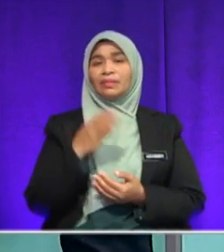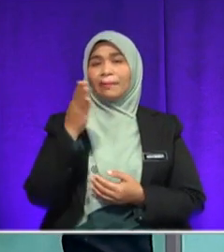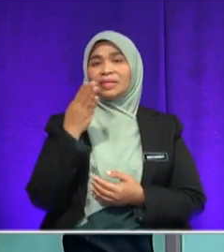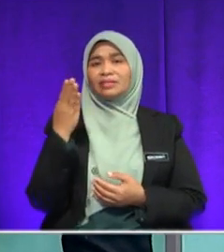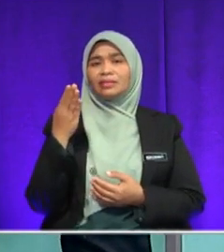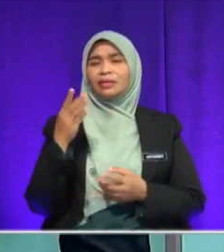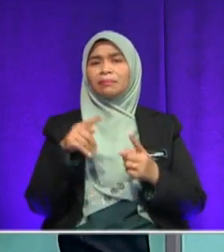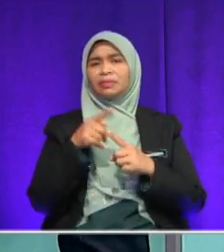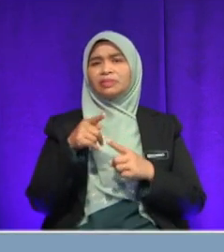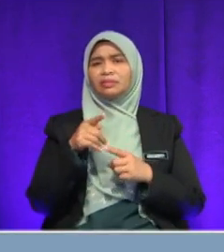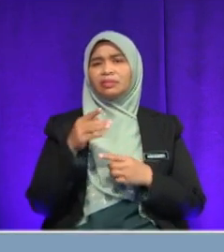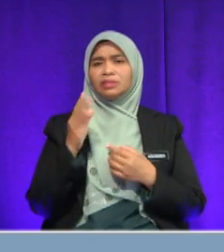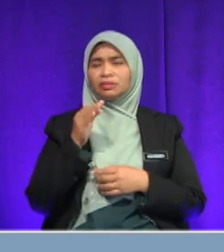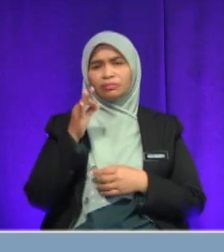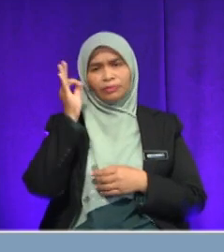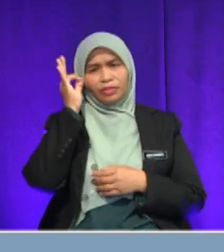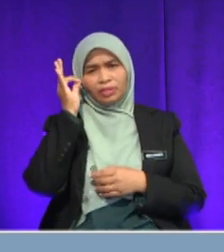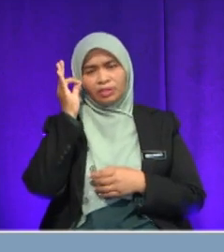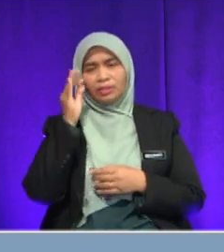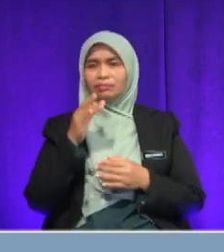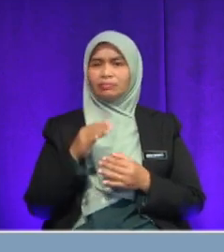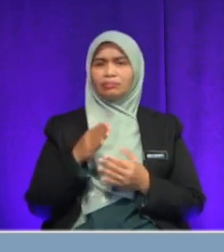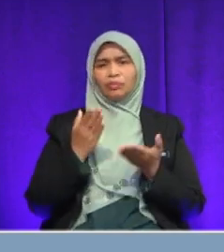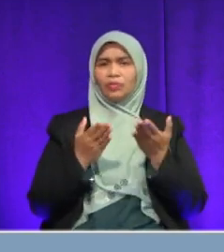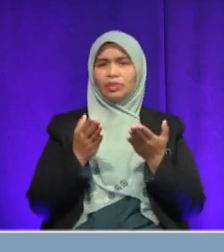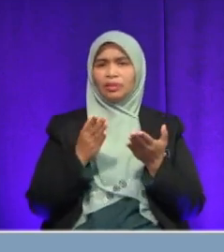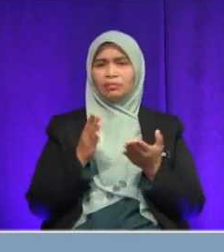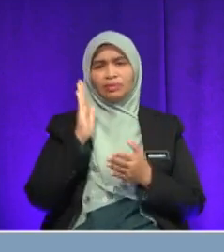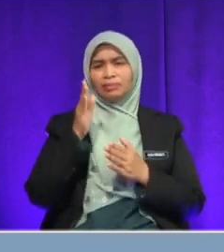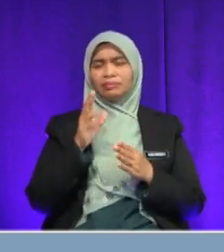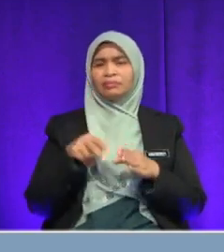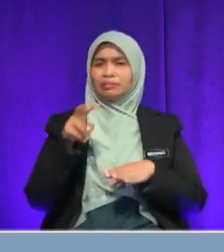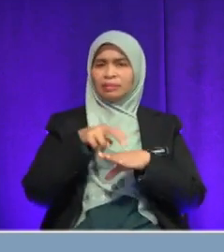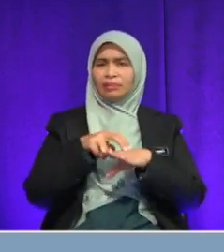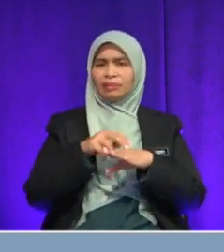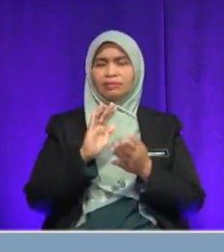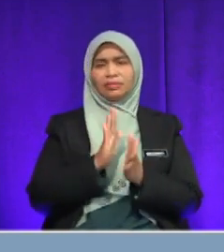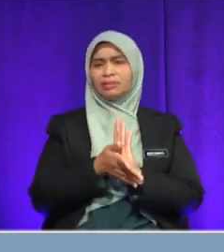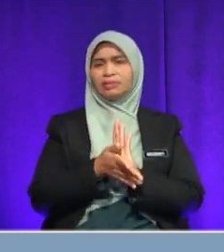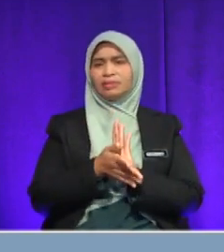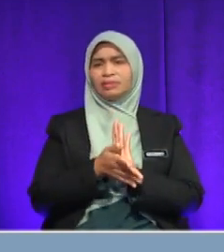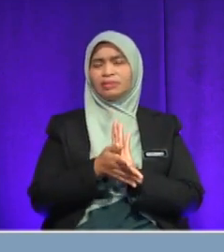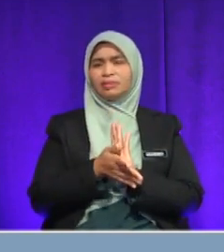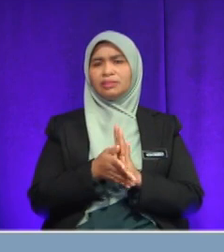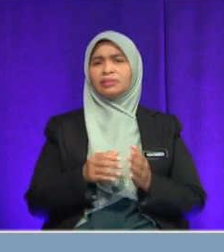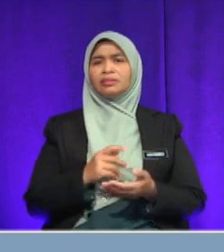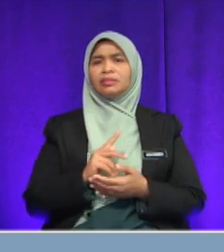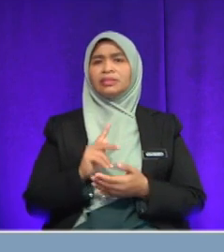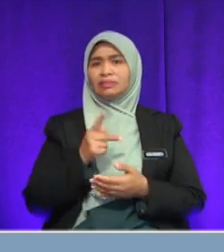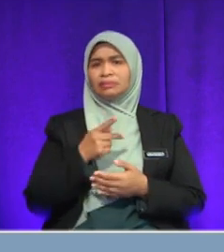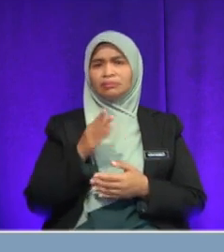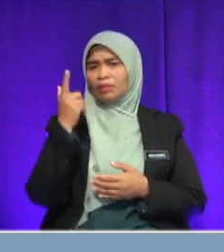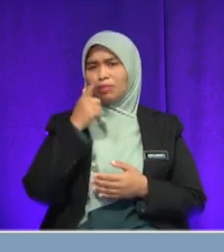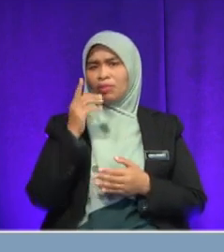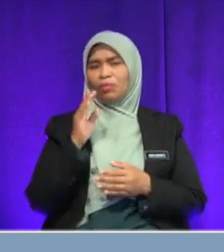apabila kita jangkakan harga barang akan naik, so biasanya kita tak akan belilah barang masa depan, kita akan beli